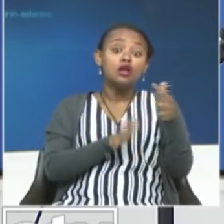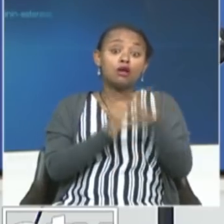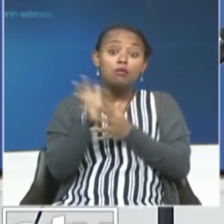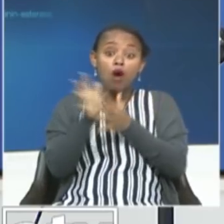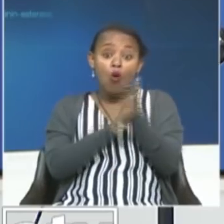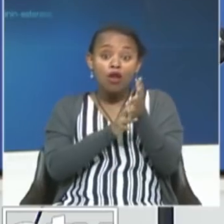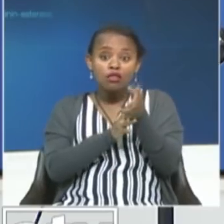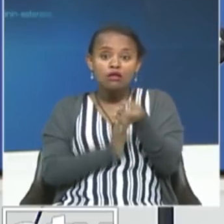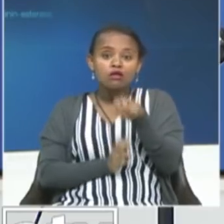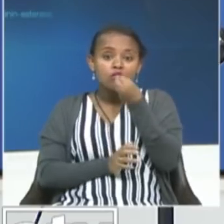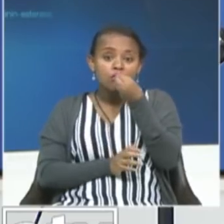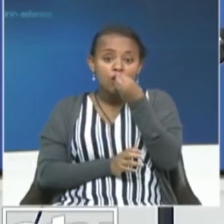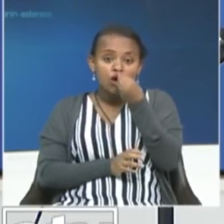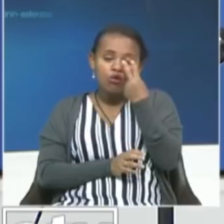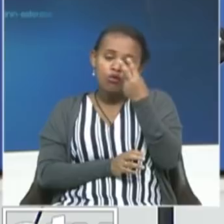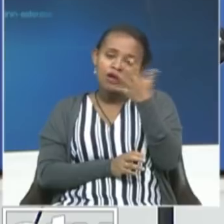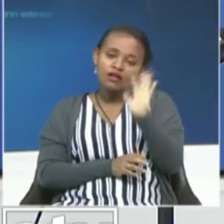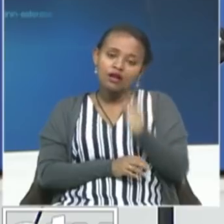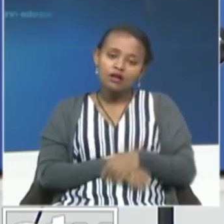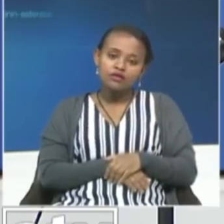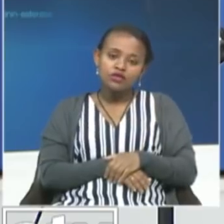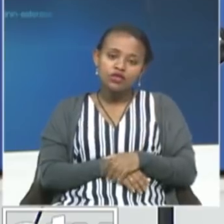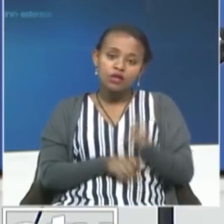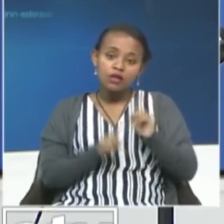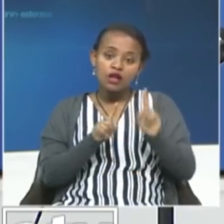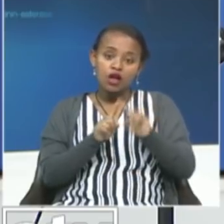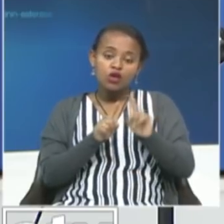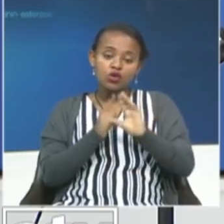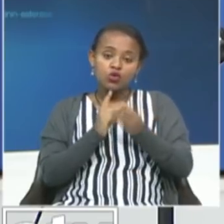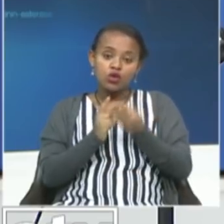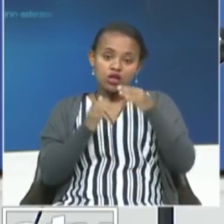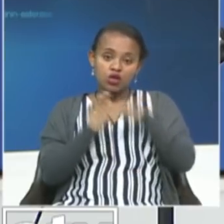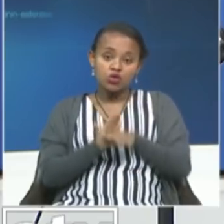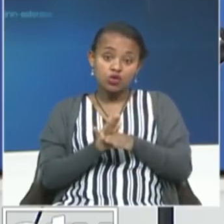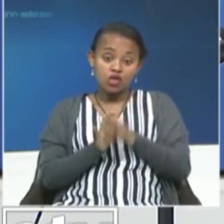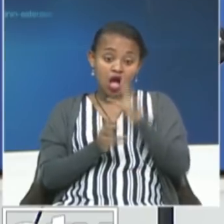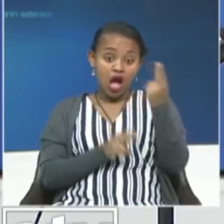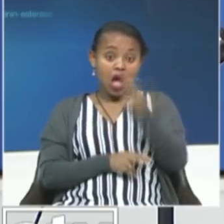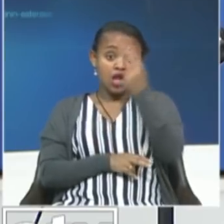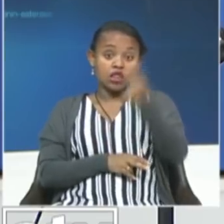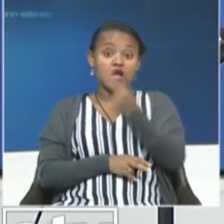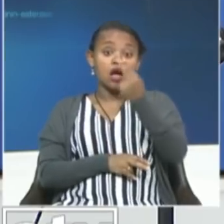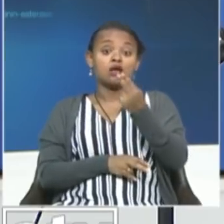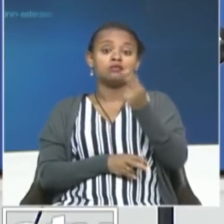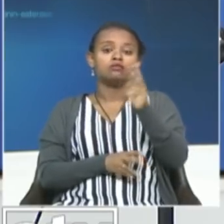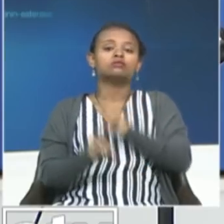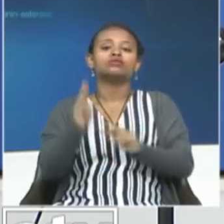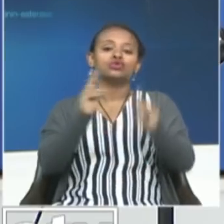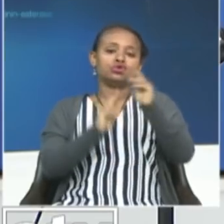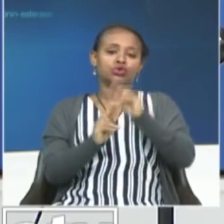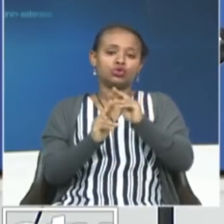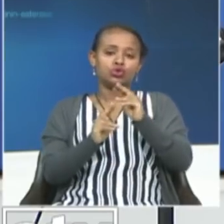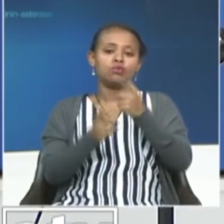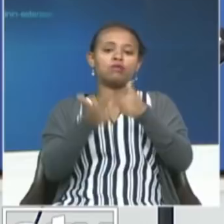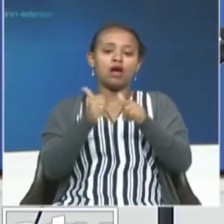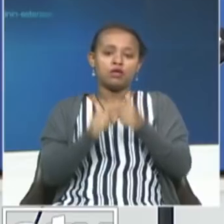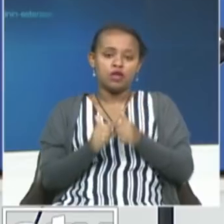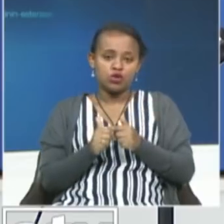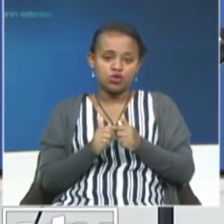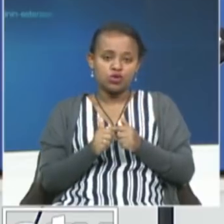በጓንት የሚመገቡ ሰዎችም አስተውለናል በተለያዩ ሁኔታዎች ውስጥና ያጠቃቀም ችግሮቹ የሚያመጡት